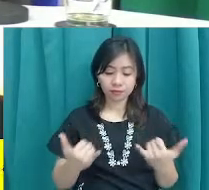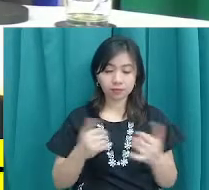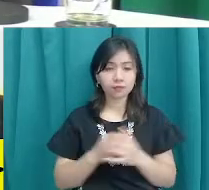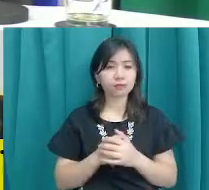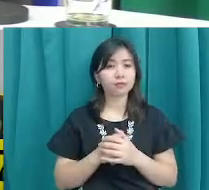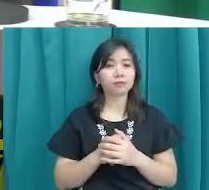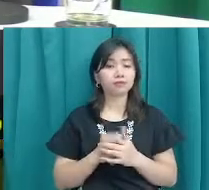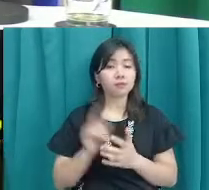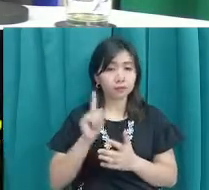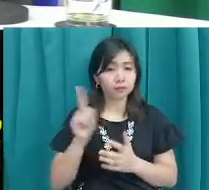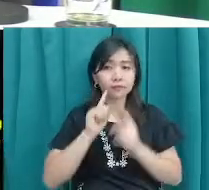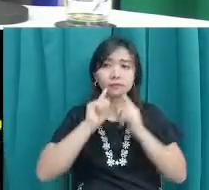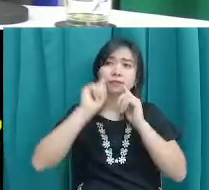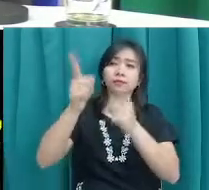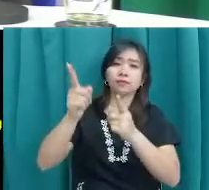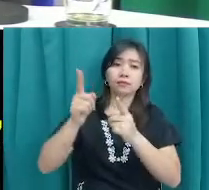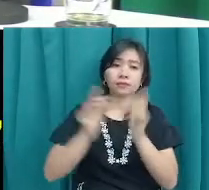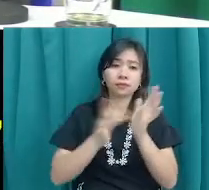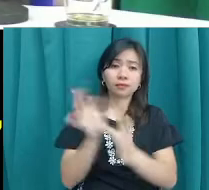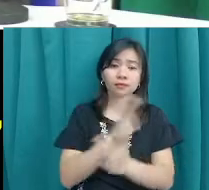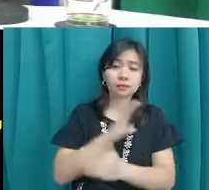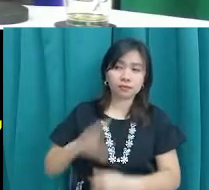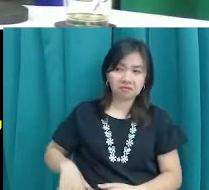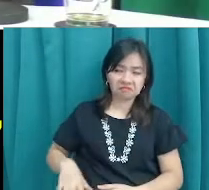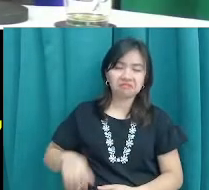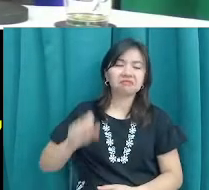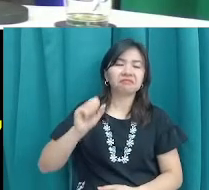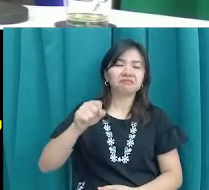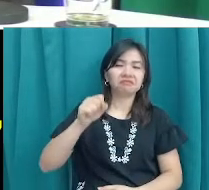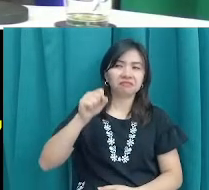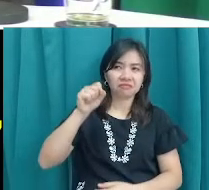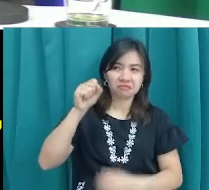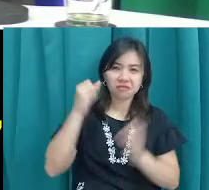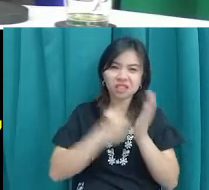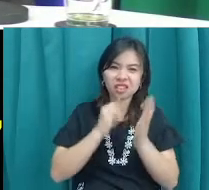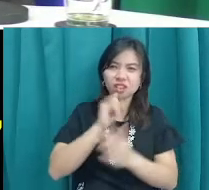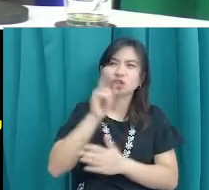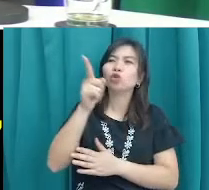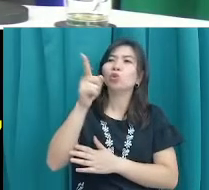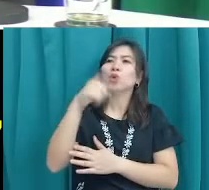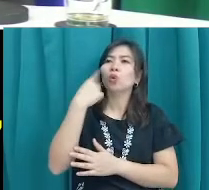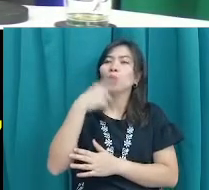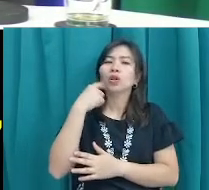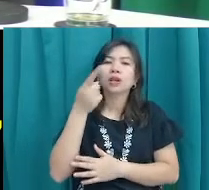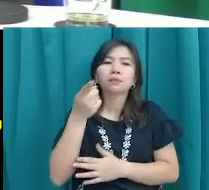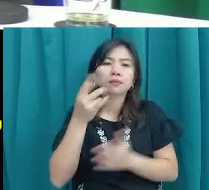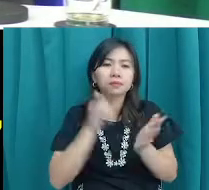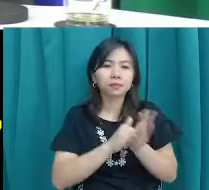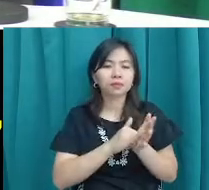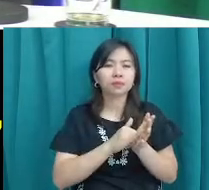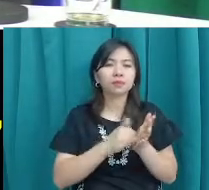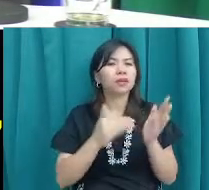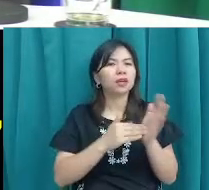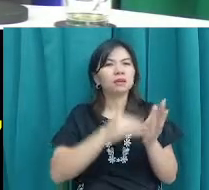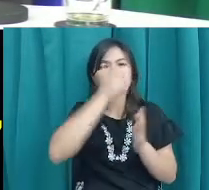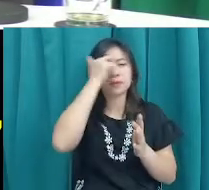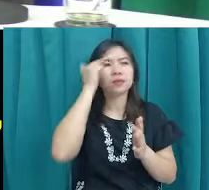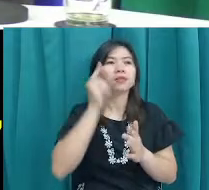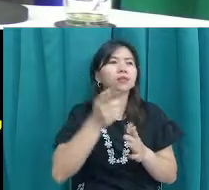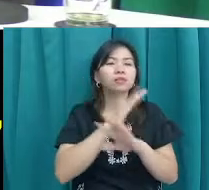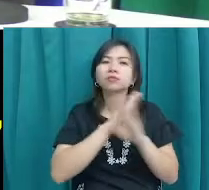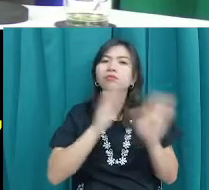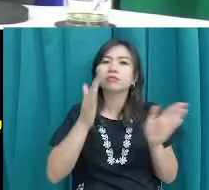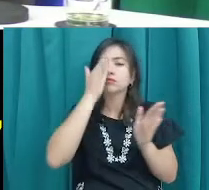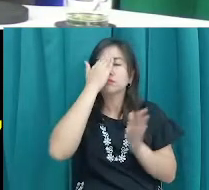ang nagsabi. You see? So, anong mangyayari nito? Dahil sa hindi mo kilala ang sarili mo na pinag-usapan natin kanina